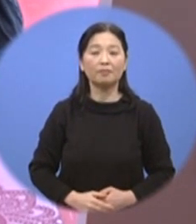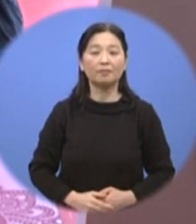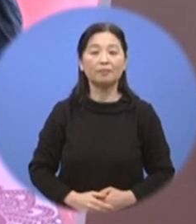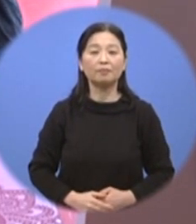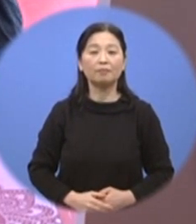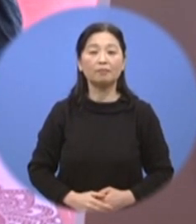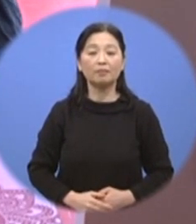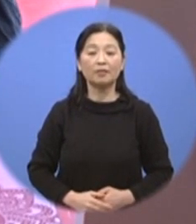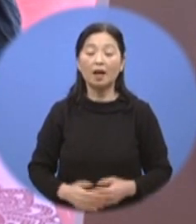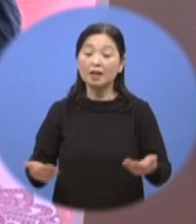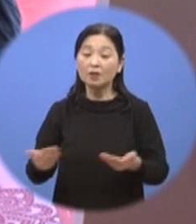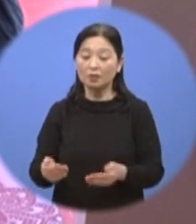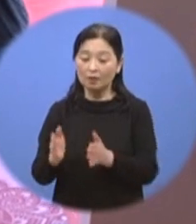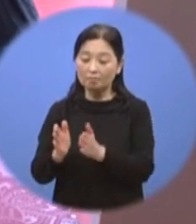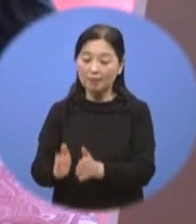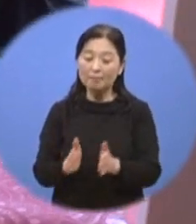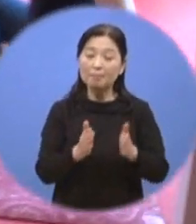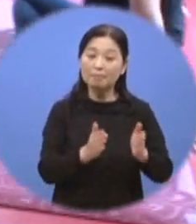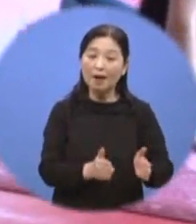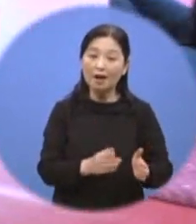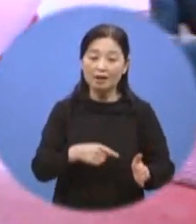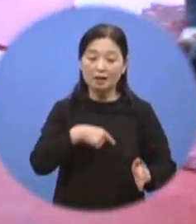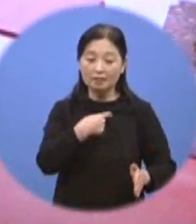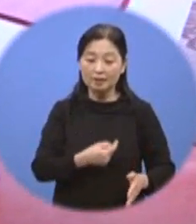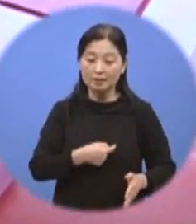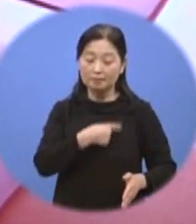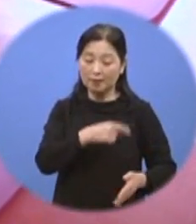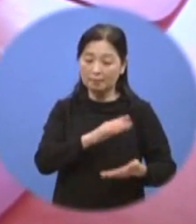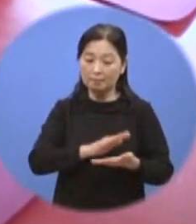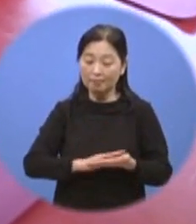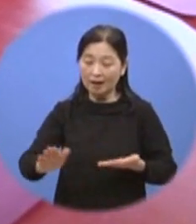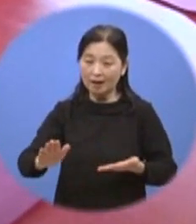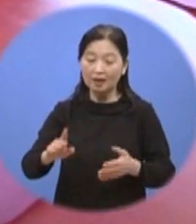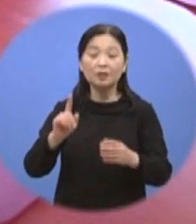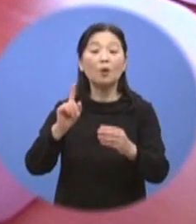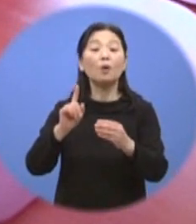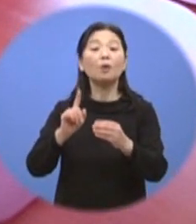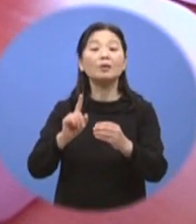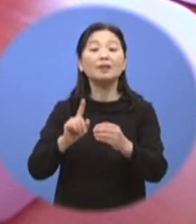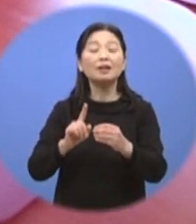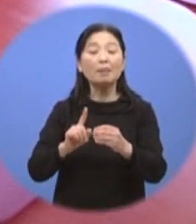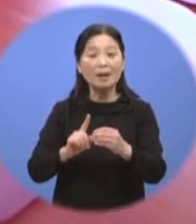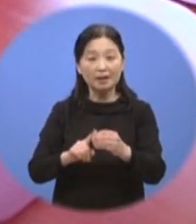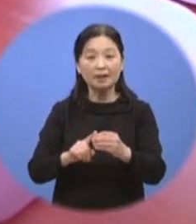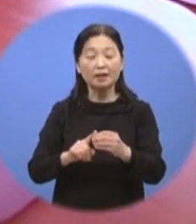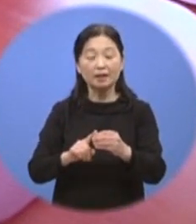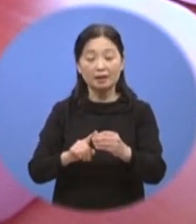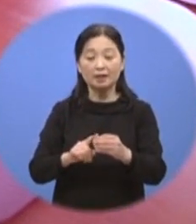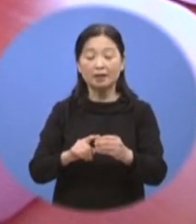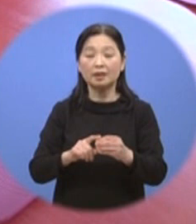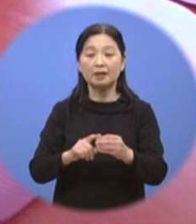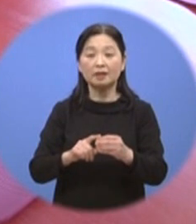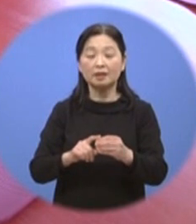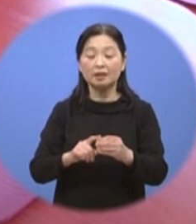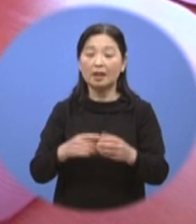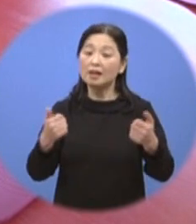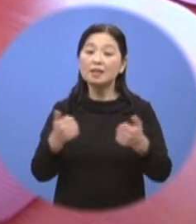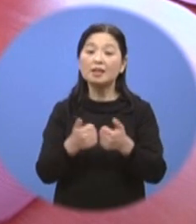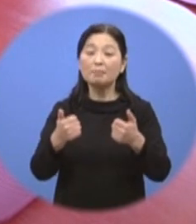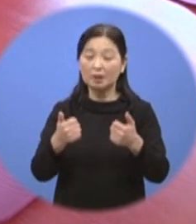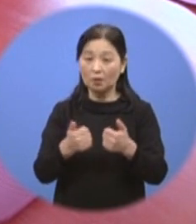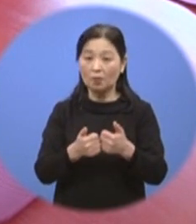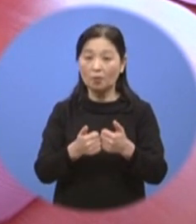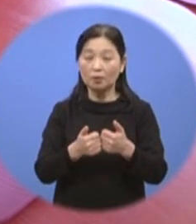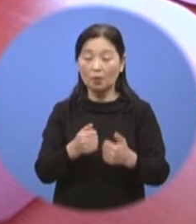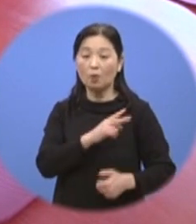仕事の合間のリフレッシュとしてこちらの施設ではワーケーションリーダーズサミット2日目の朝にヨガ教室が開かれ